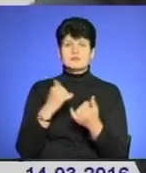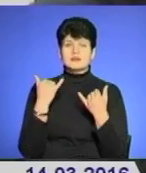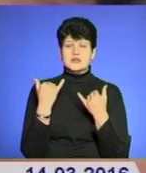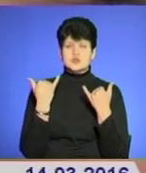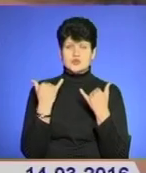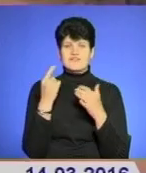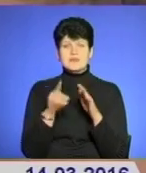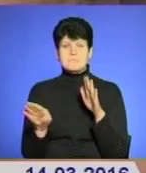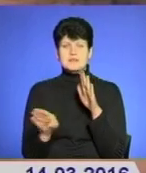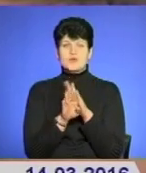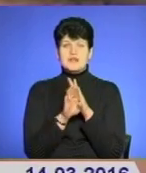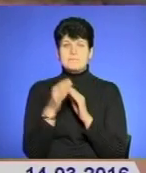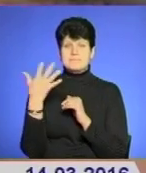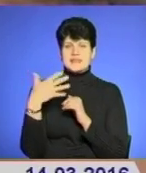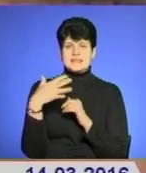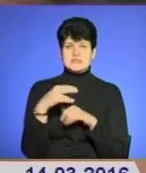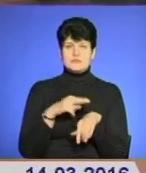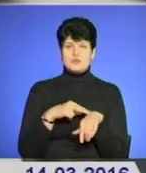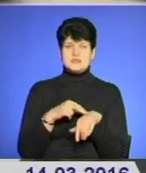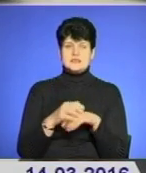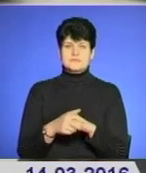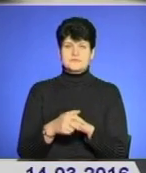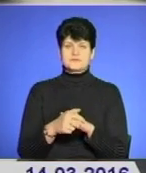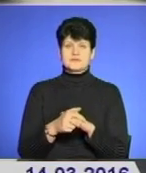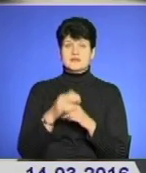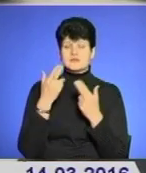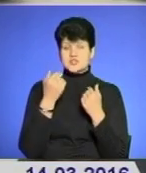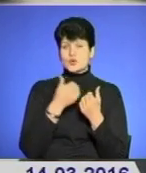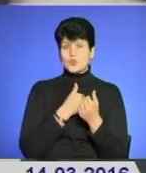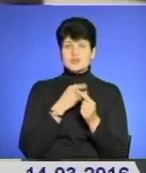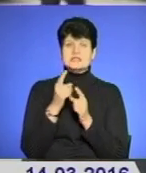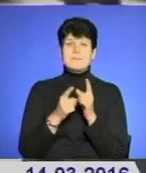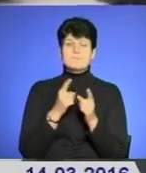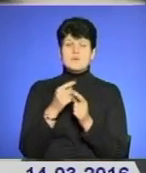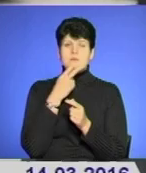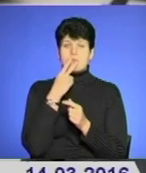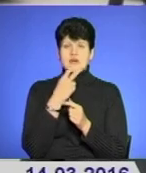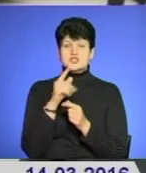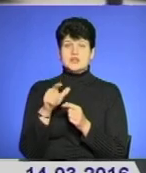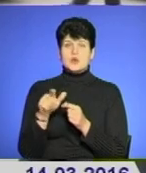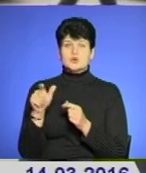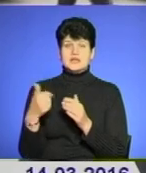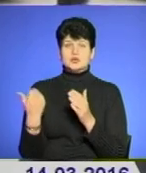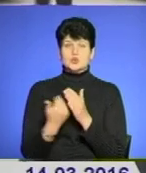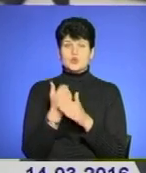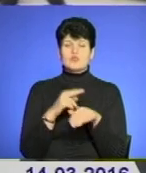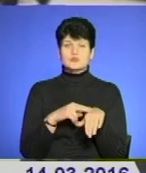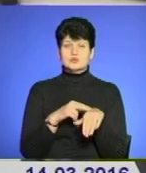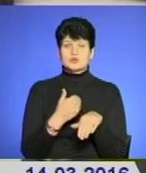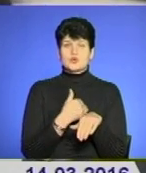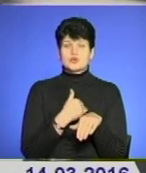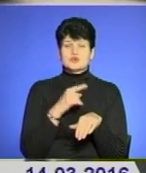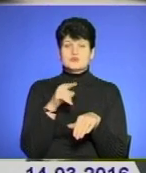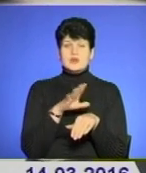її підпорядкуванні 50 поліцейських. Звичайно, хочеться поміняти бачення самих людей до нової поліції. Хочеться, щоб вона